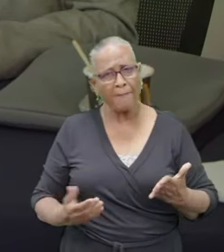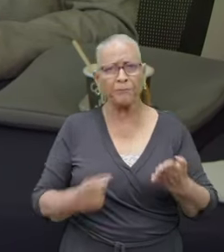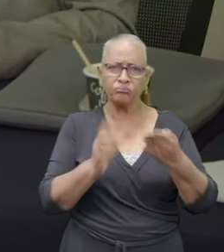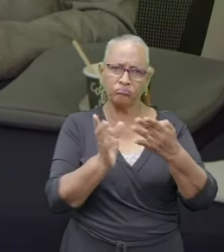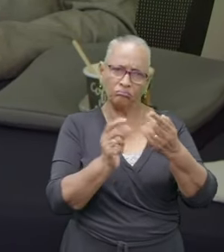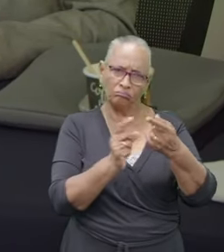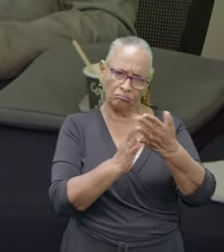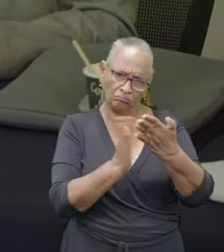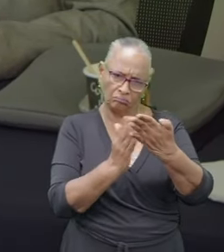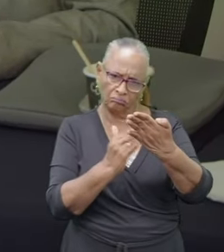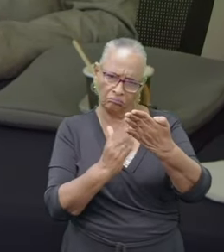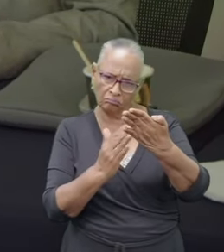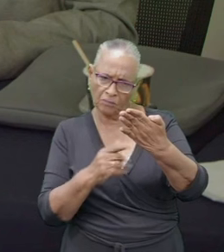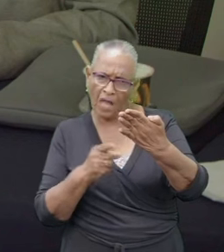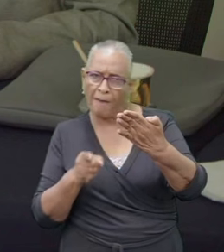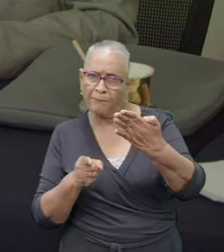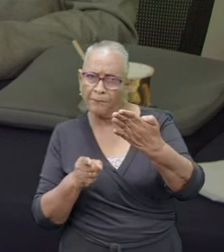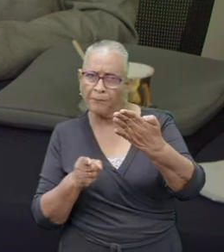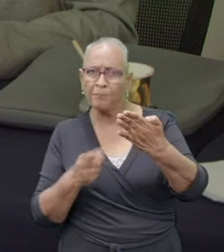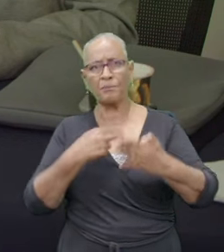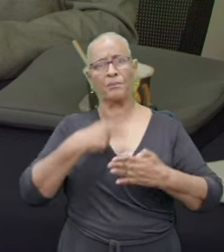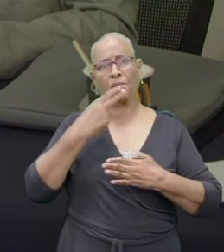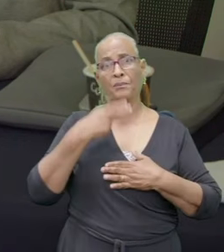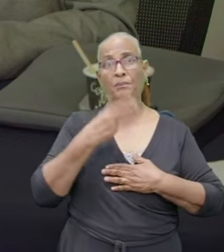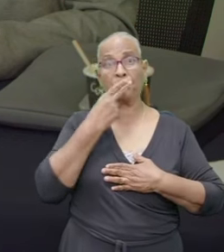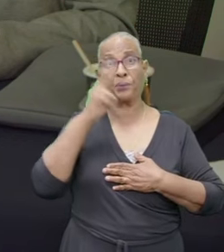de beëdigingen en de